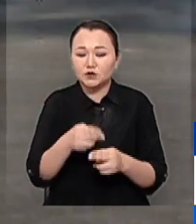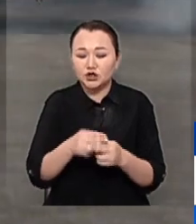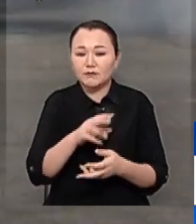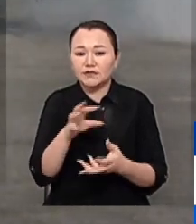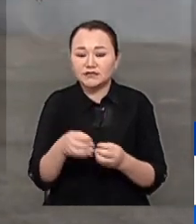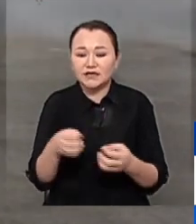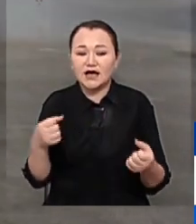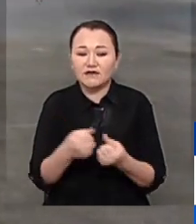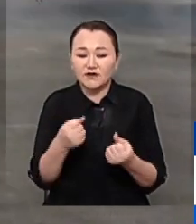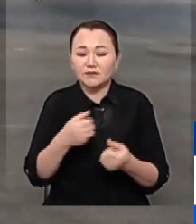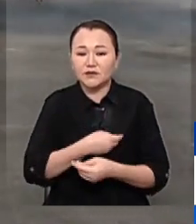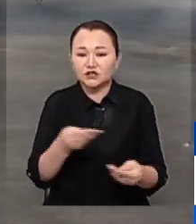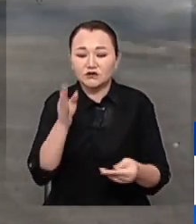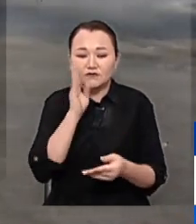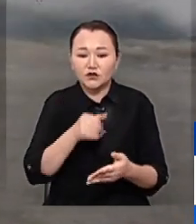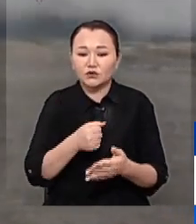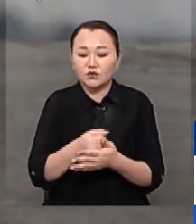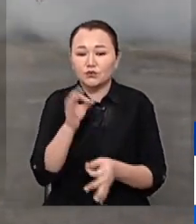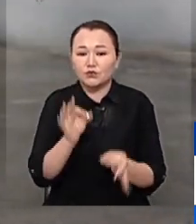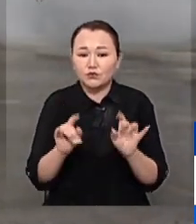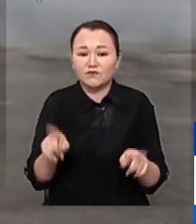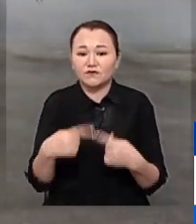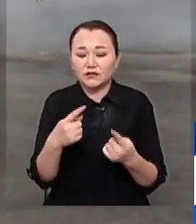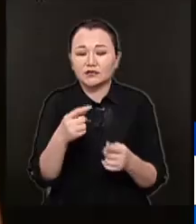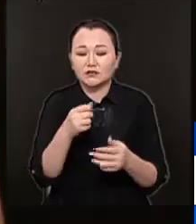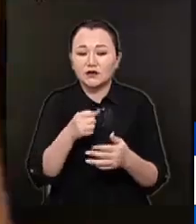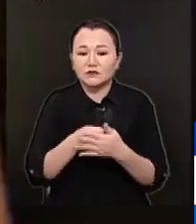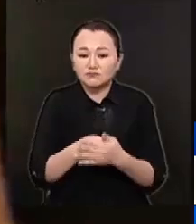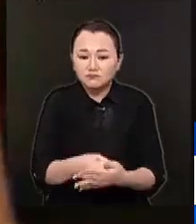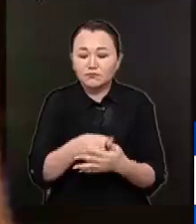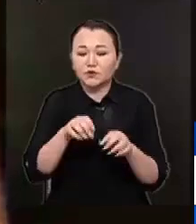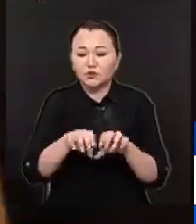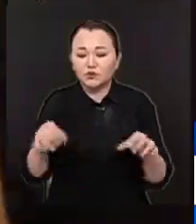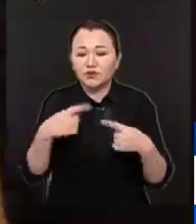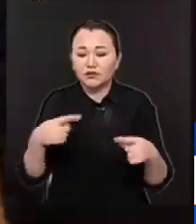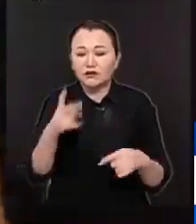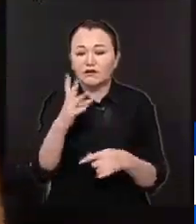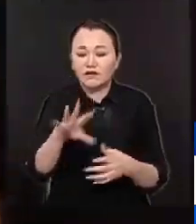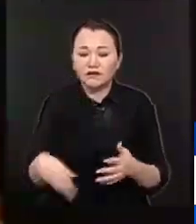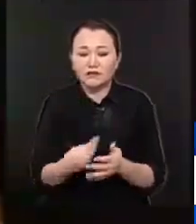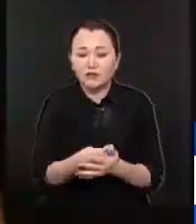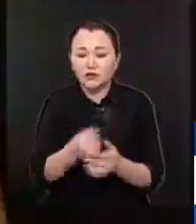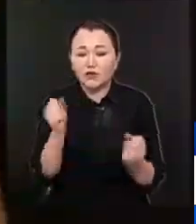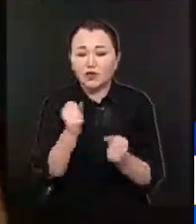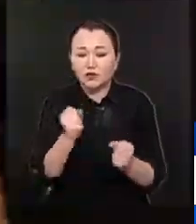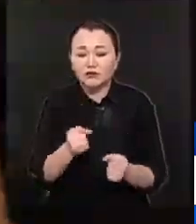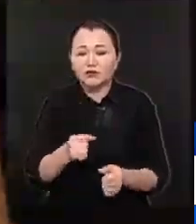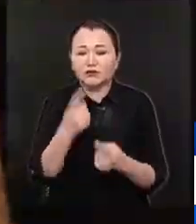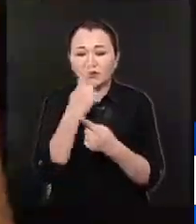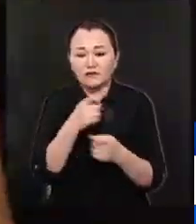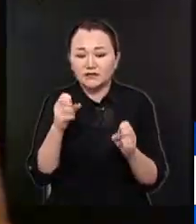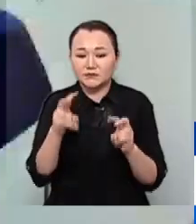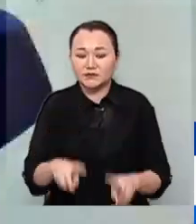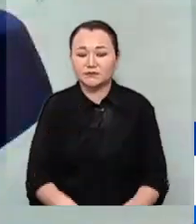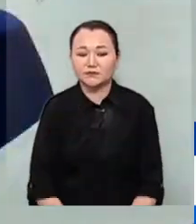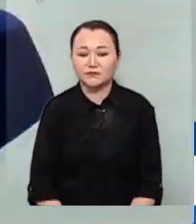последствия аварии. Подача воды доведена до нормы, произошло закупоривание труб, поэтому в некоторых квартирах все еще холодно, заявляют